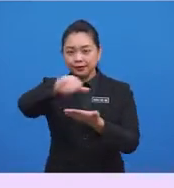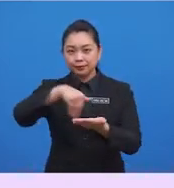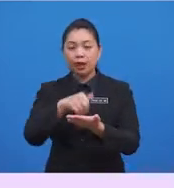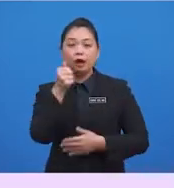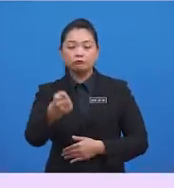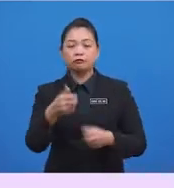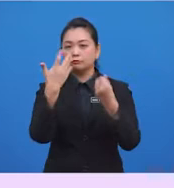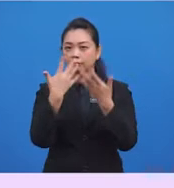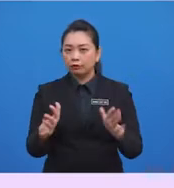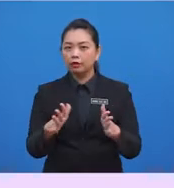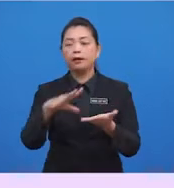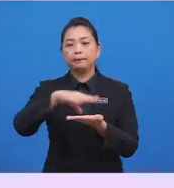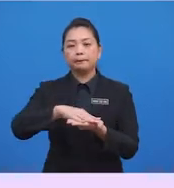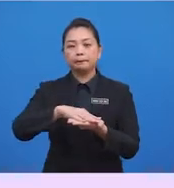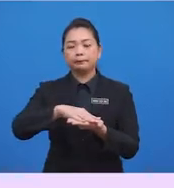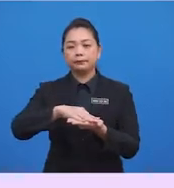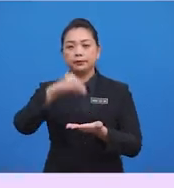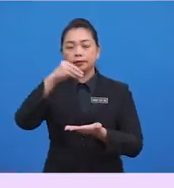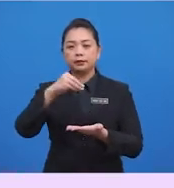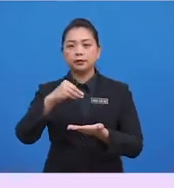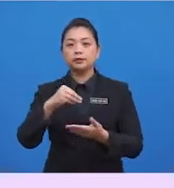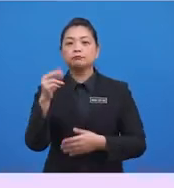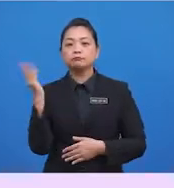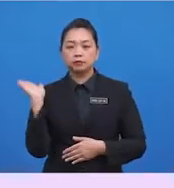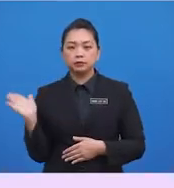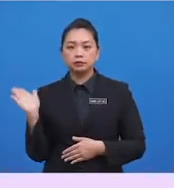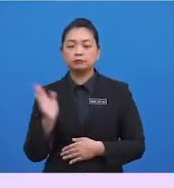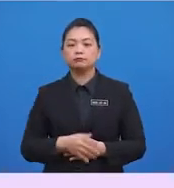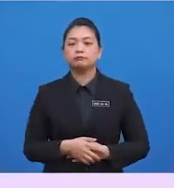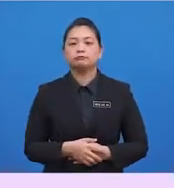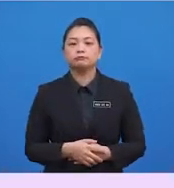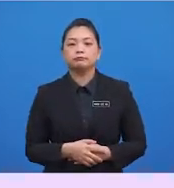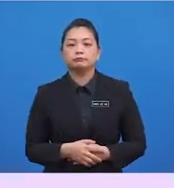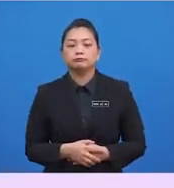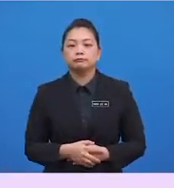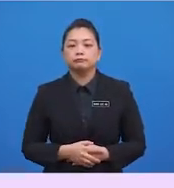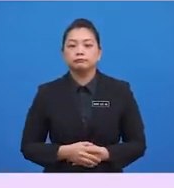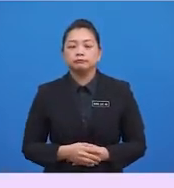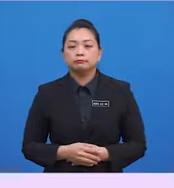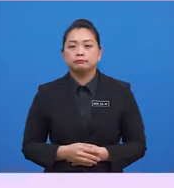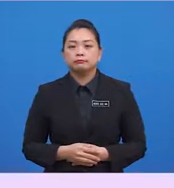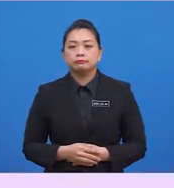semua, anda telah berjaya mempelajari perkara yang kedua.